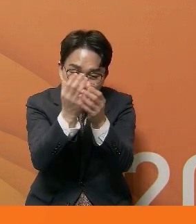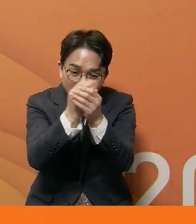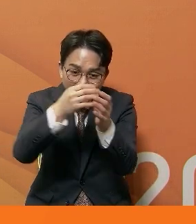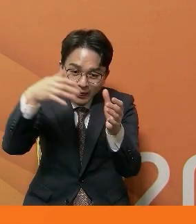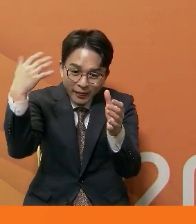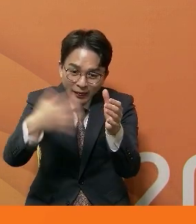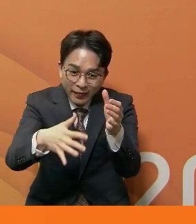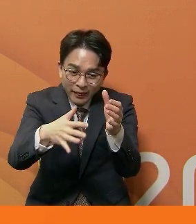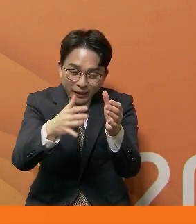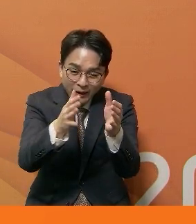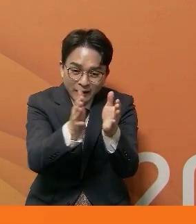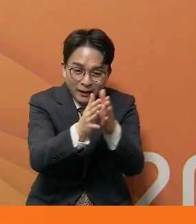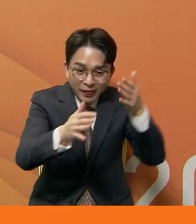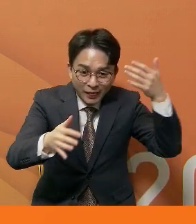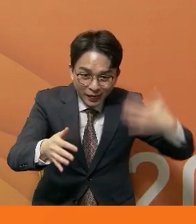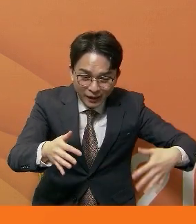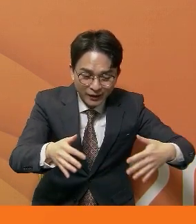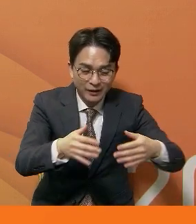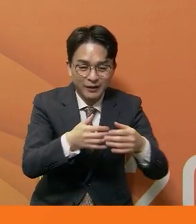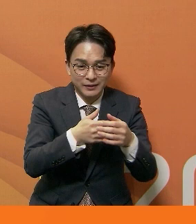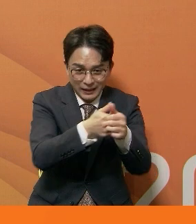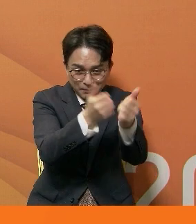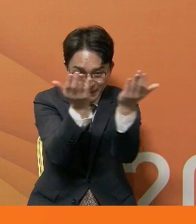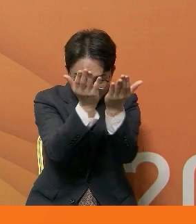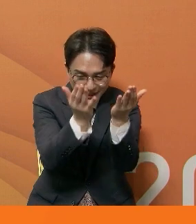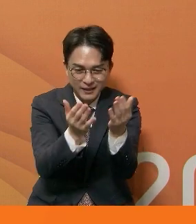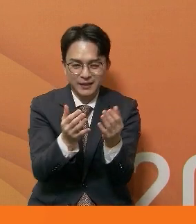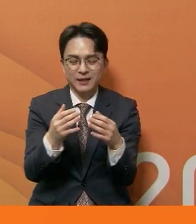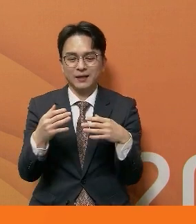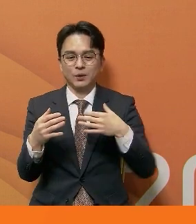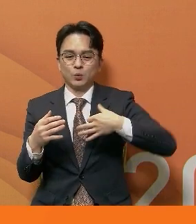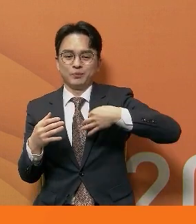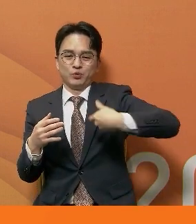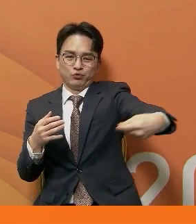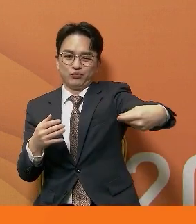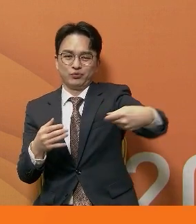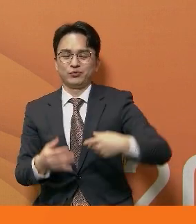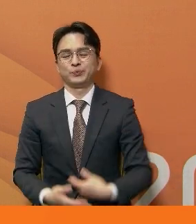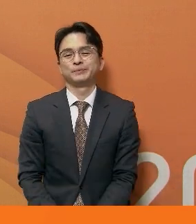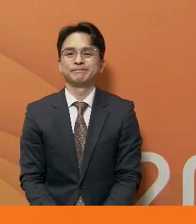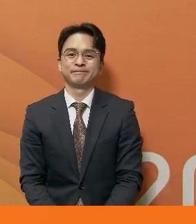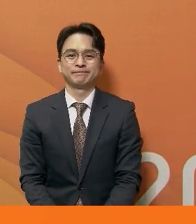저희가 이제 상담을 통해서 유치를 지원해 드릴 예정입니다